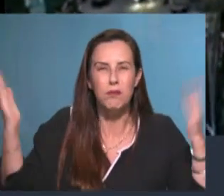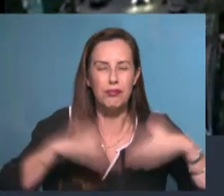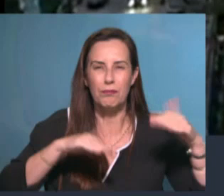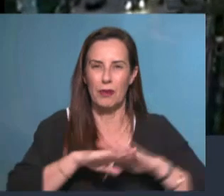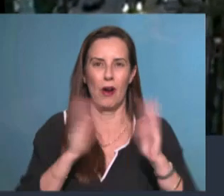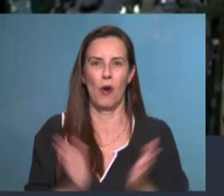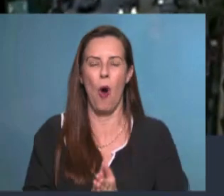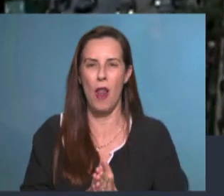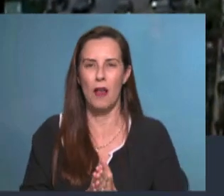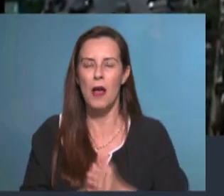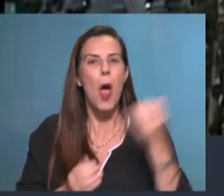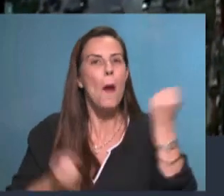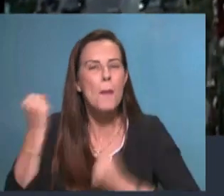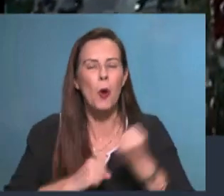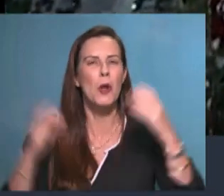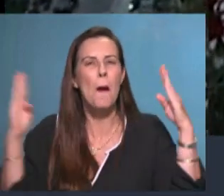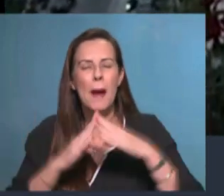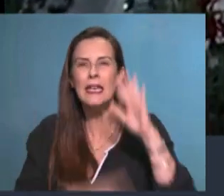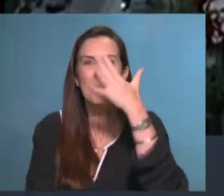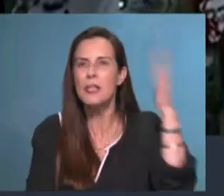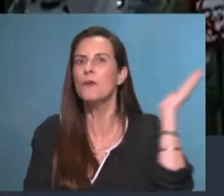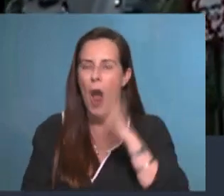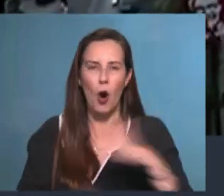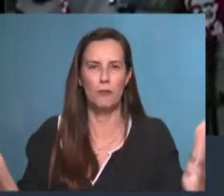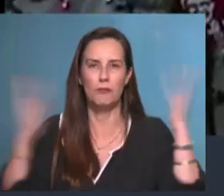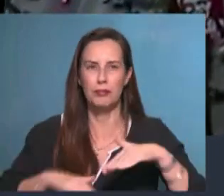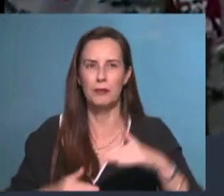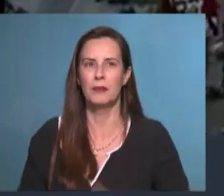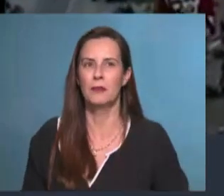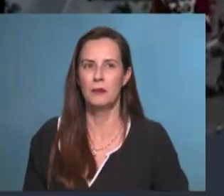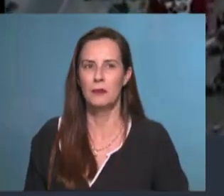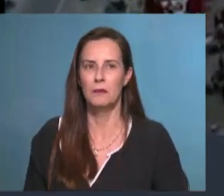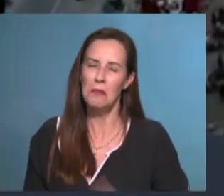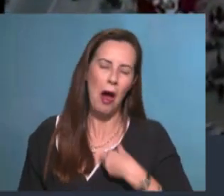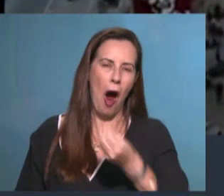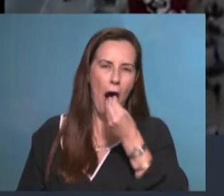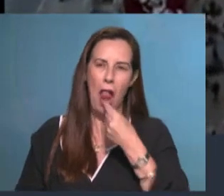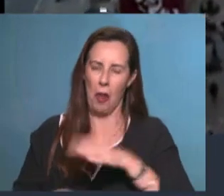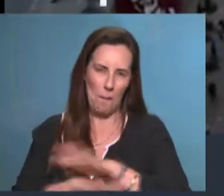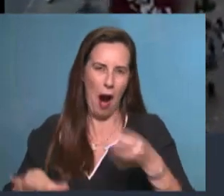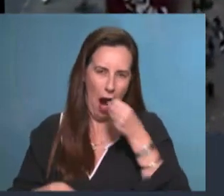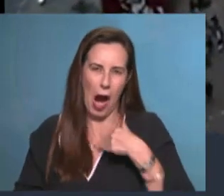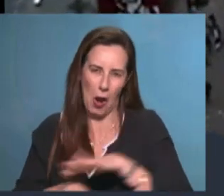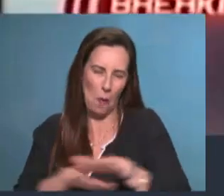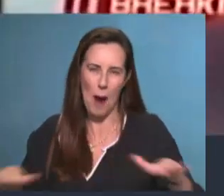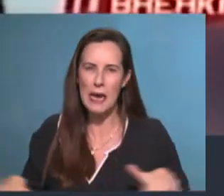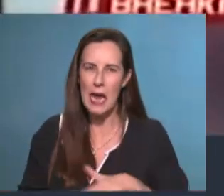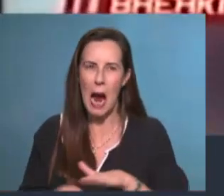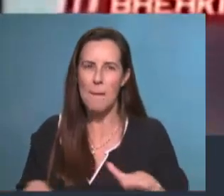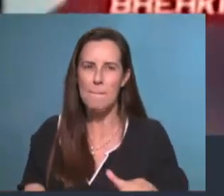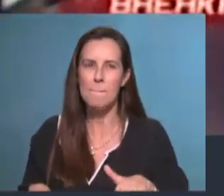בדרכם. מכוניות, בתים, עצים ועוד. Awalnya Pak, kita makan-makan gorengan di pinggir pantai di